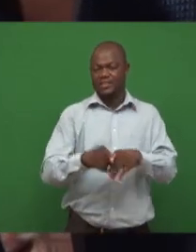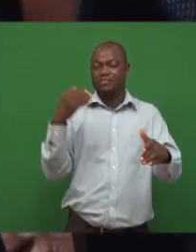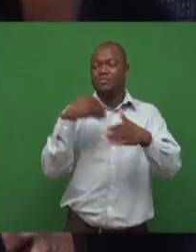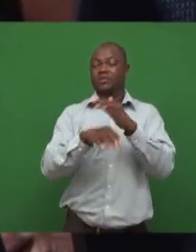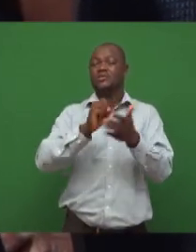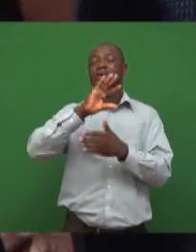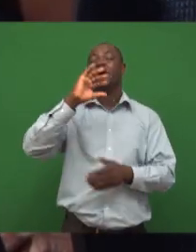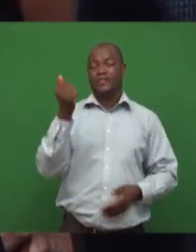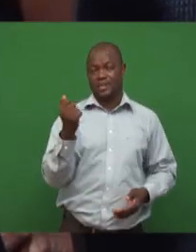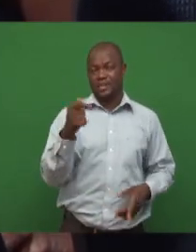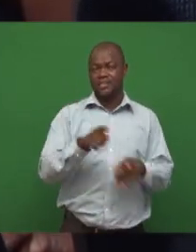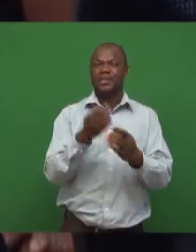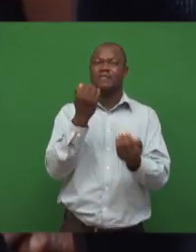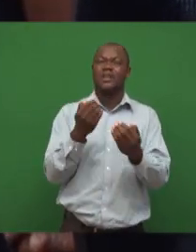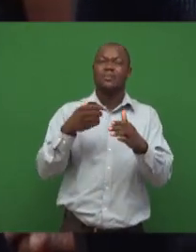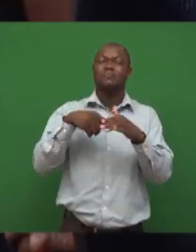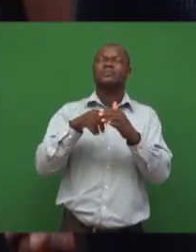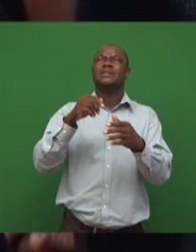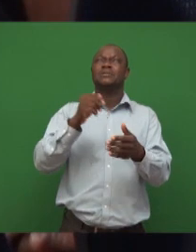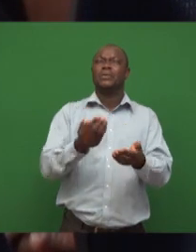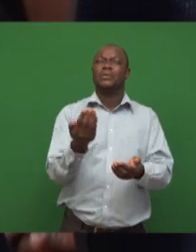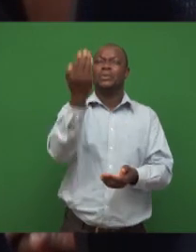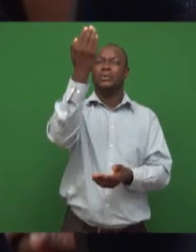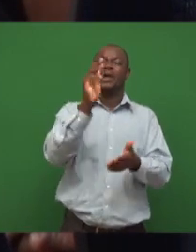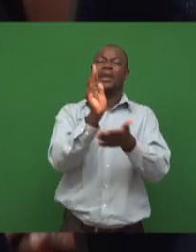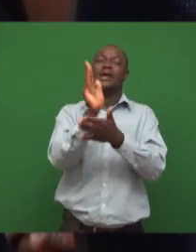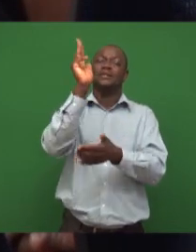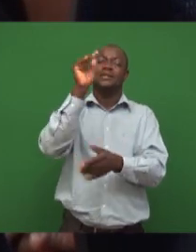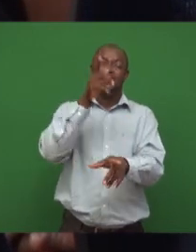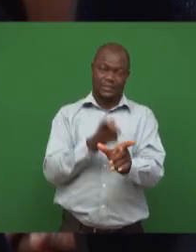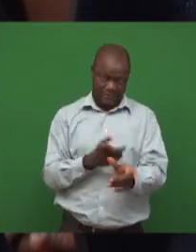mwana uyo todzimara kusvika kana pa 19 years hapana gogo